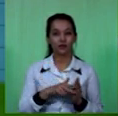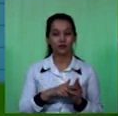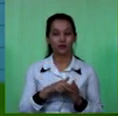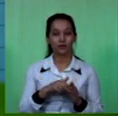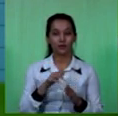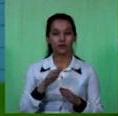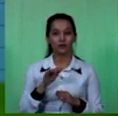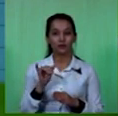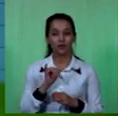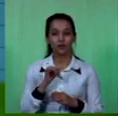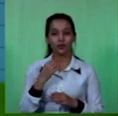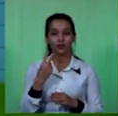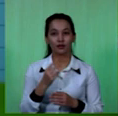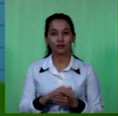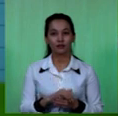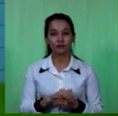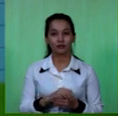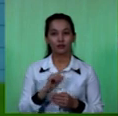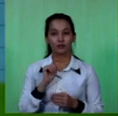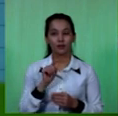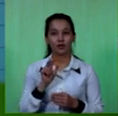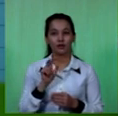658 bilan 2 ning ko'paytmasi